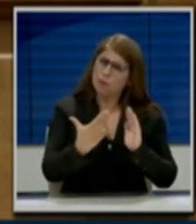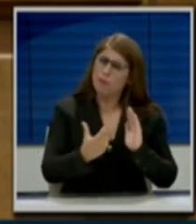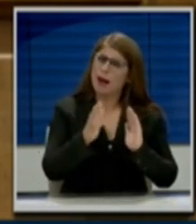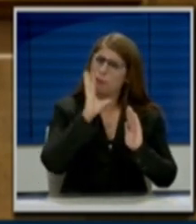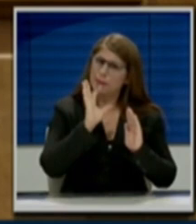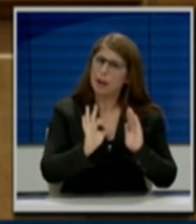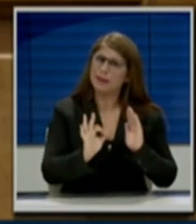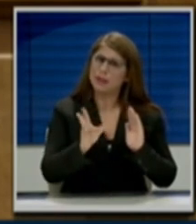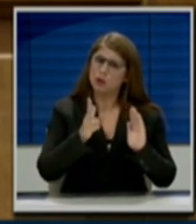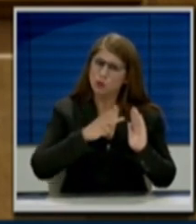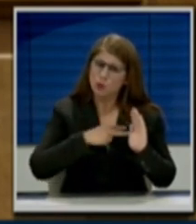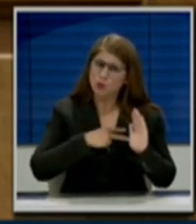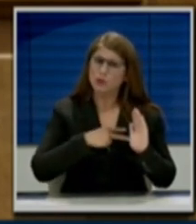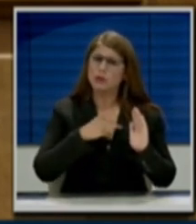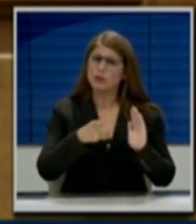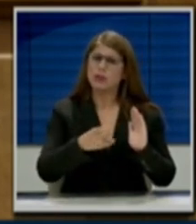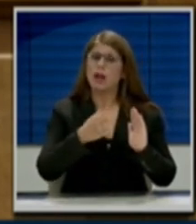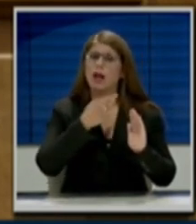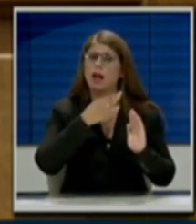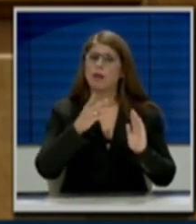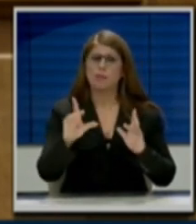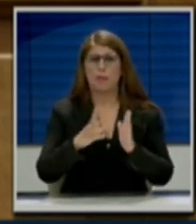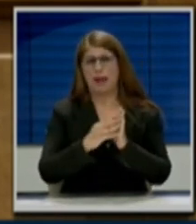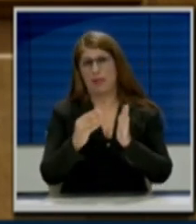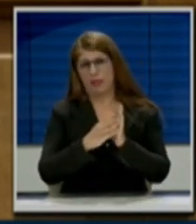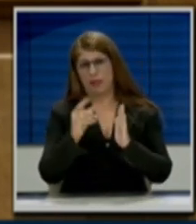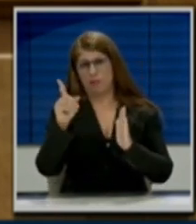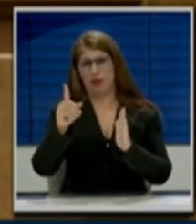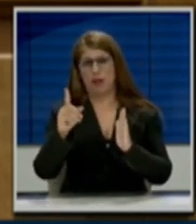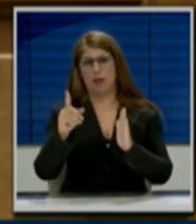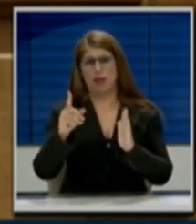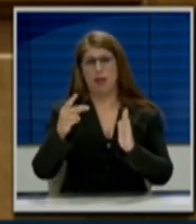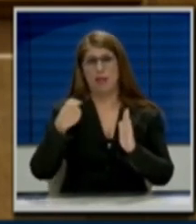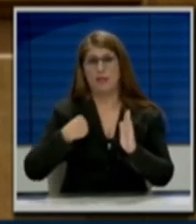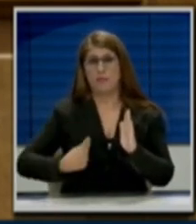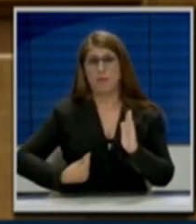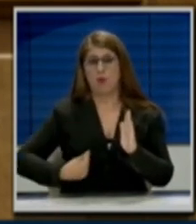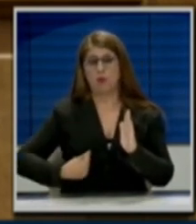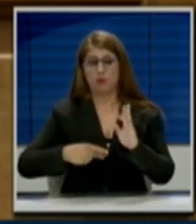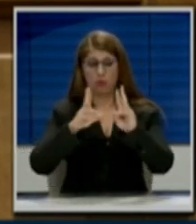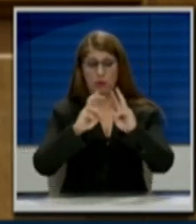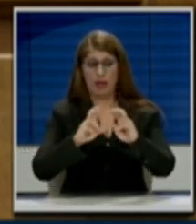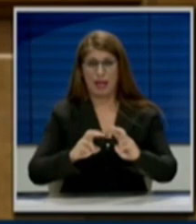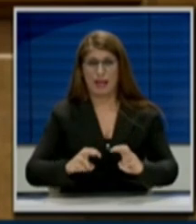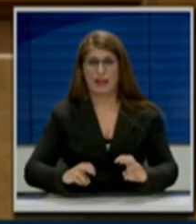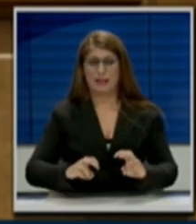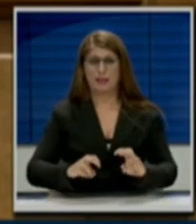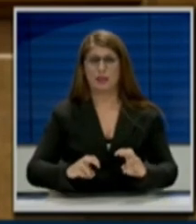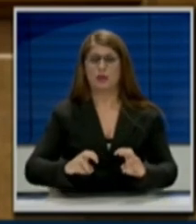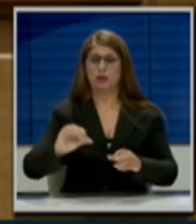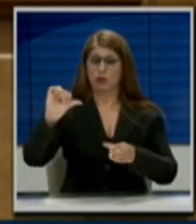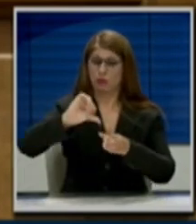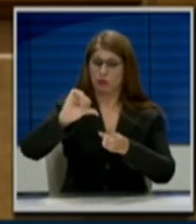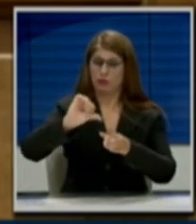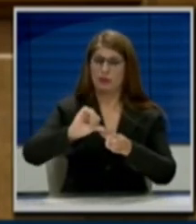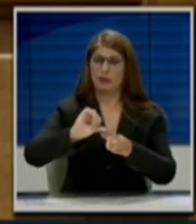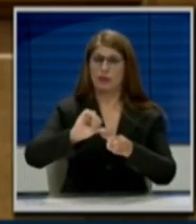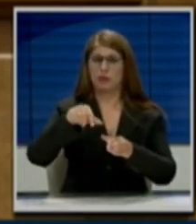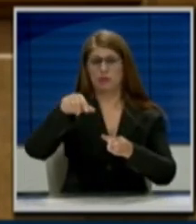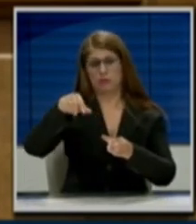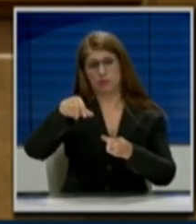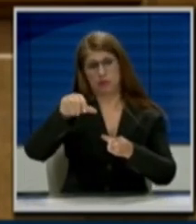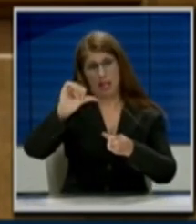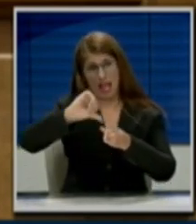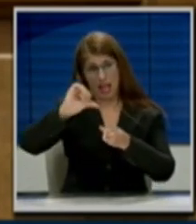πράγματι σωστά, όπως είναι η ανάκτηση του δημοσίου ελέγχου της ΕΙΔΑΠ και της ΕΙΑΘ και ελπίζουμε